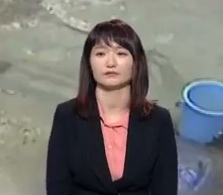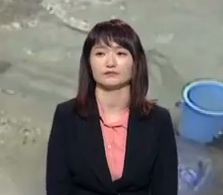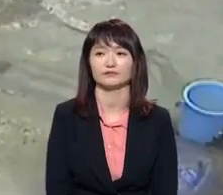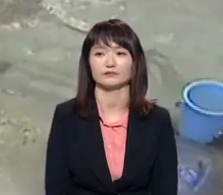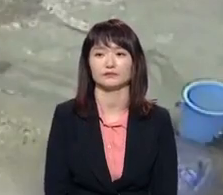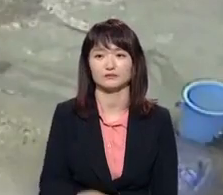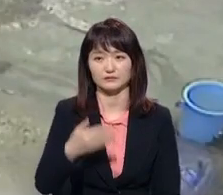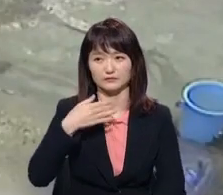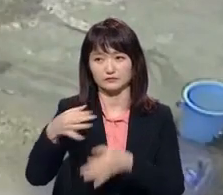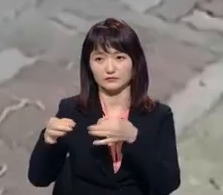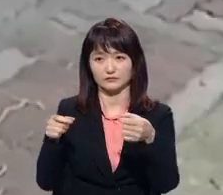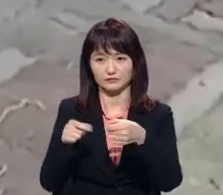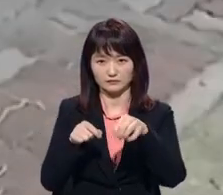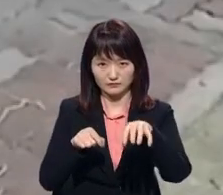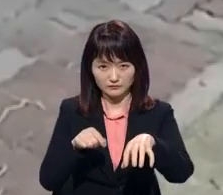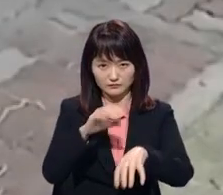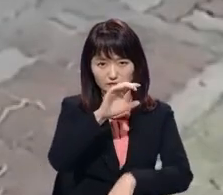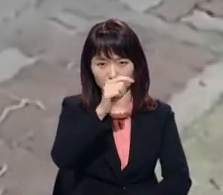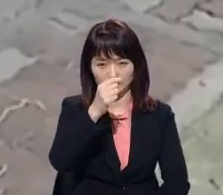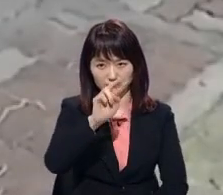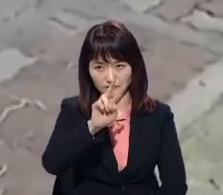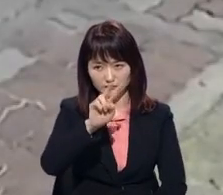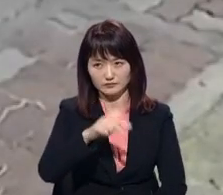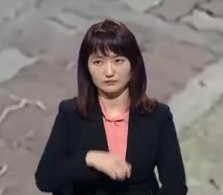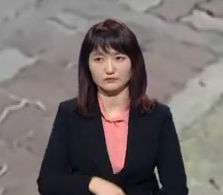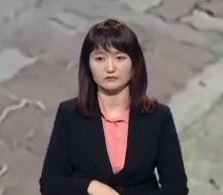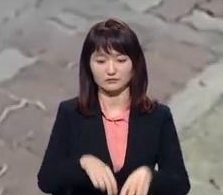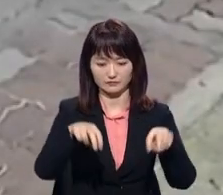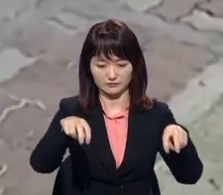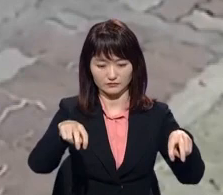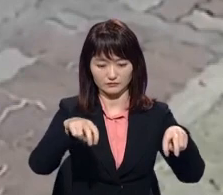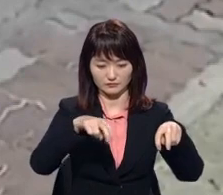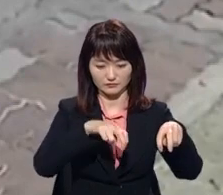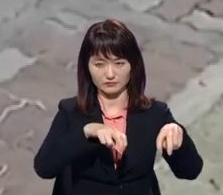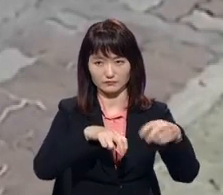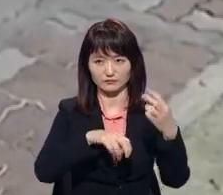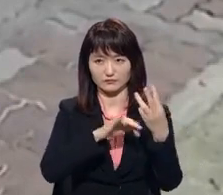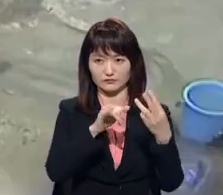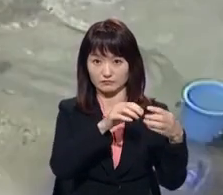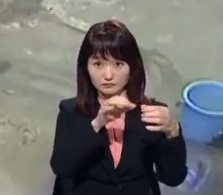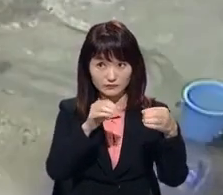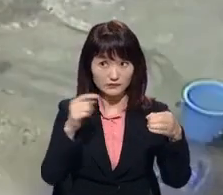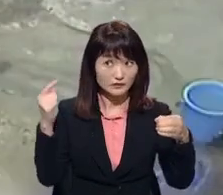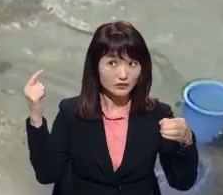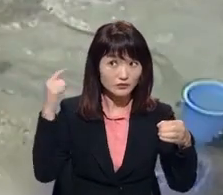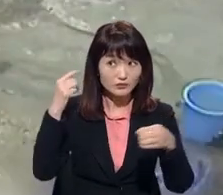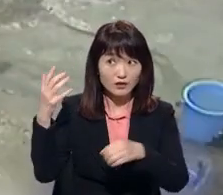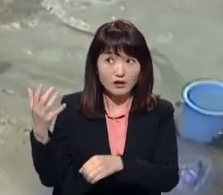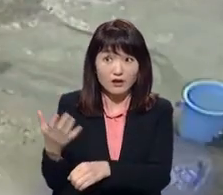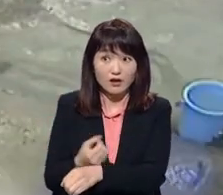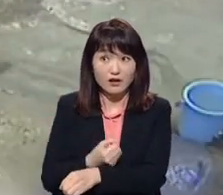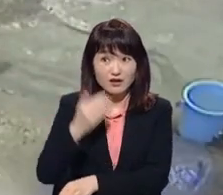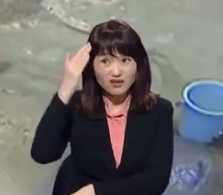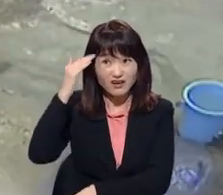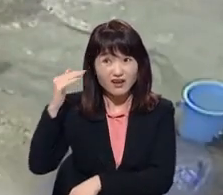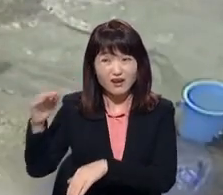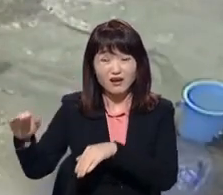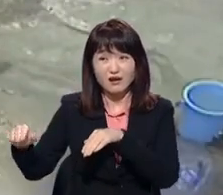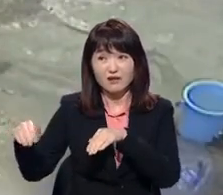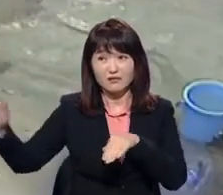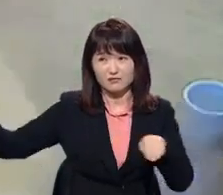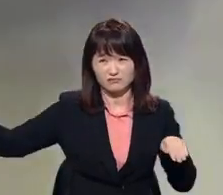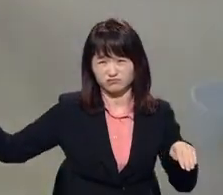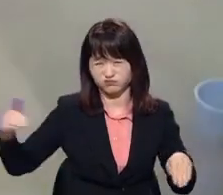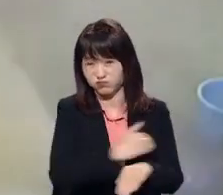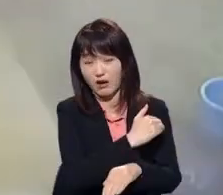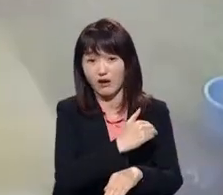음식점 앞에 CCTV 영상인데요 새 남성이 이야기를 나누다가 큰 소리가 나서 돌아보는데 검은색 차 한 대가 아주